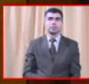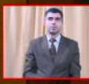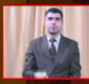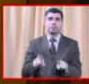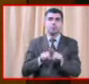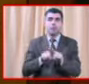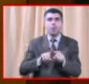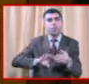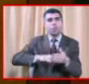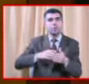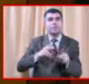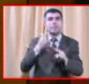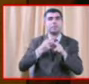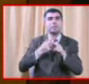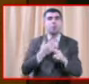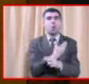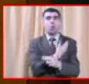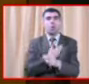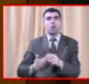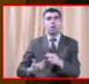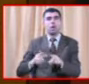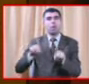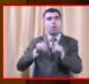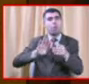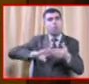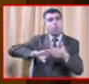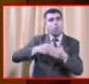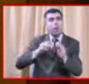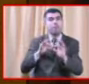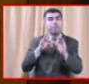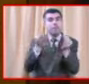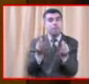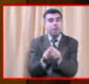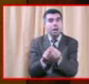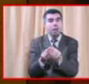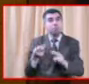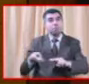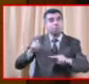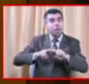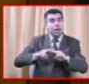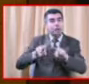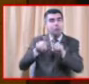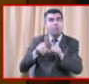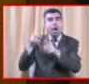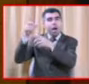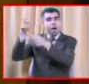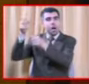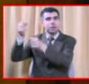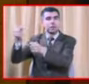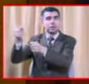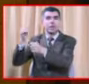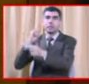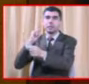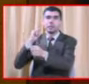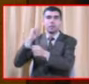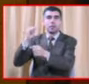أقدم باسم الحكومة التعازي الحارة لضحايا، سائلا الله عز وجل أن